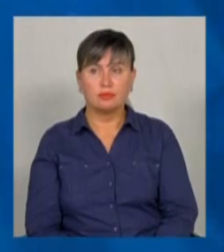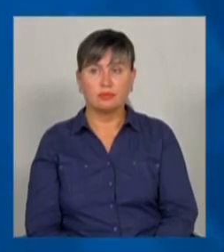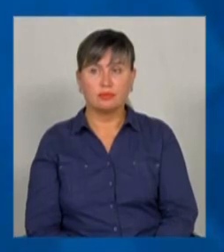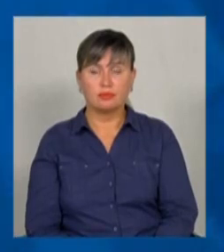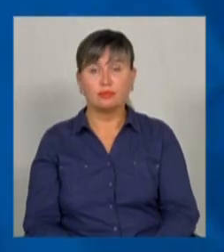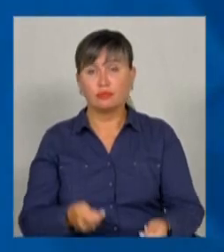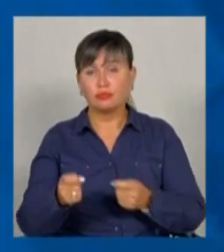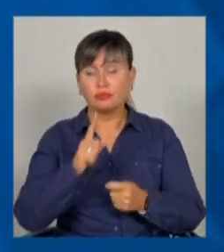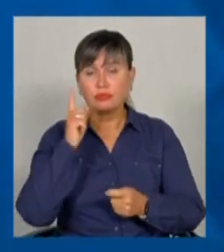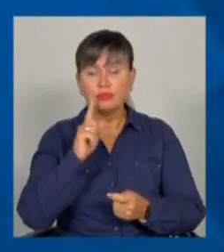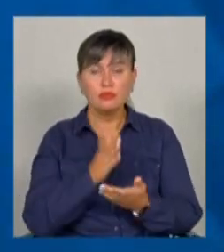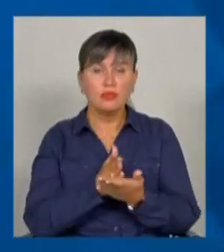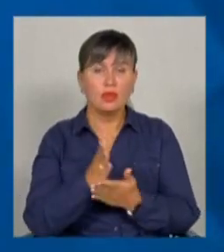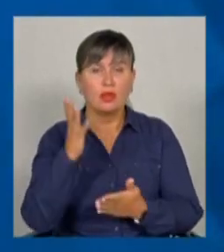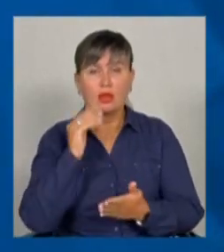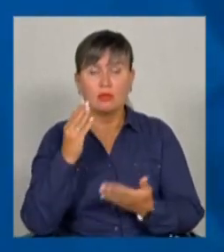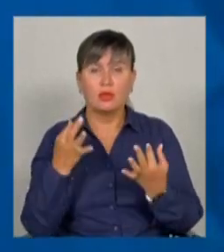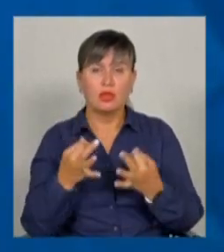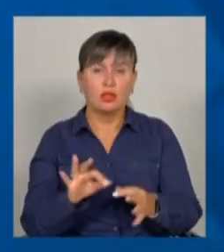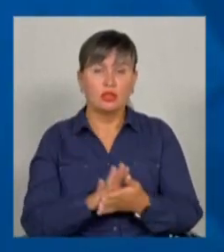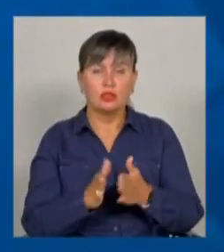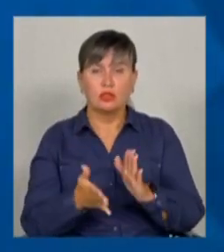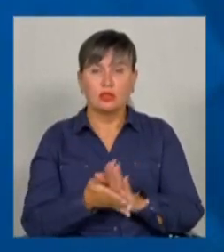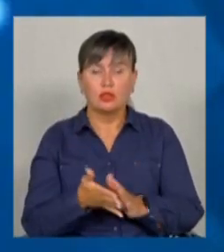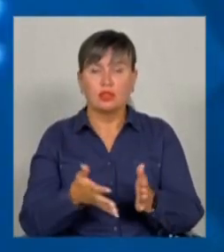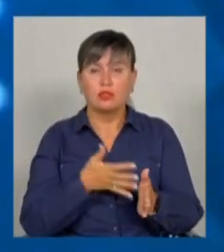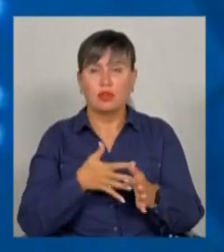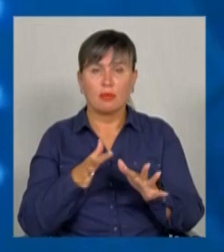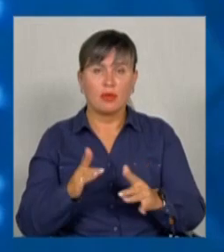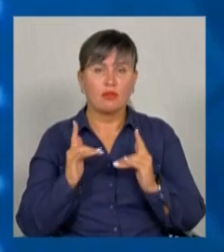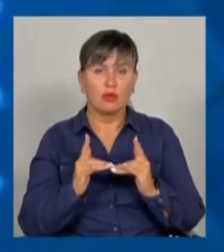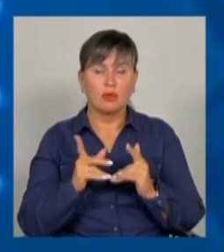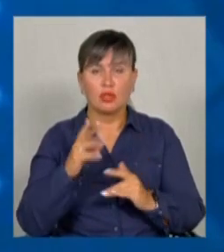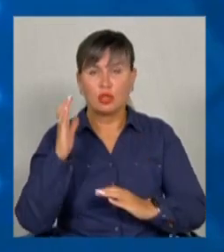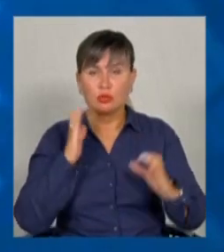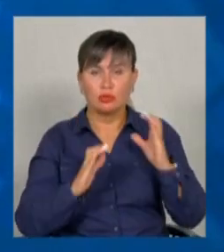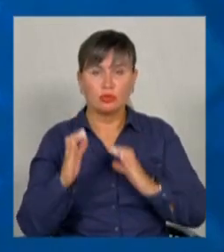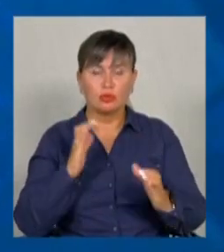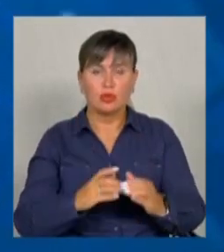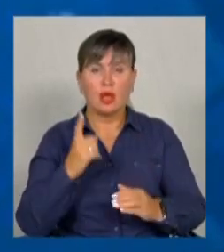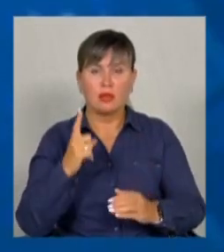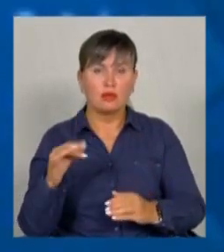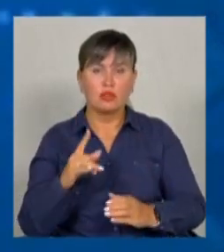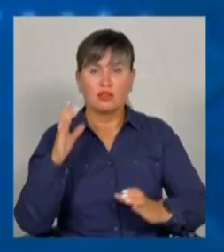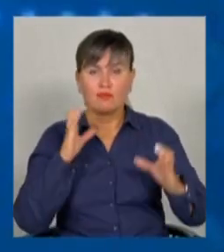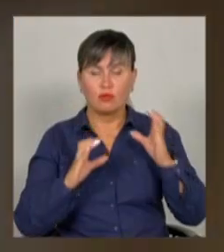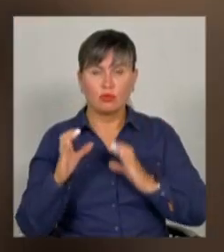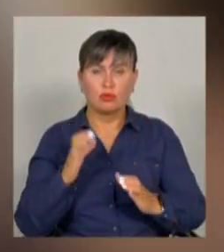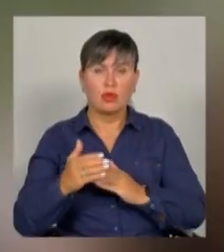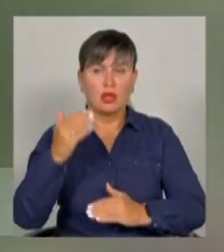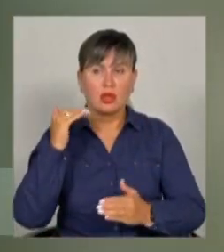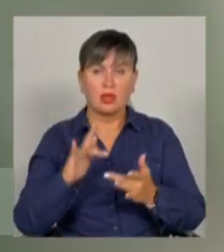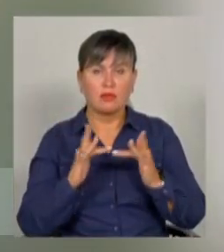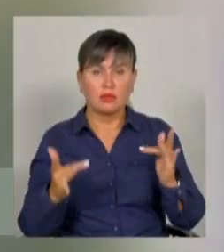В управлении молодежной политики Алматы разрешили ситуацию с нехваткой мест в общежитии для студентов одного из вузов. Ранее в